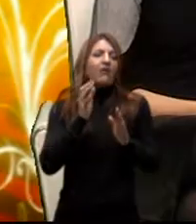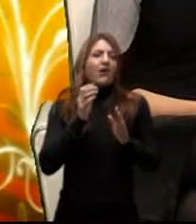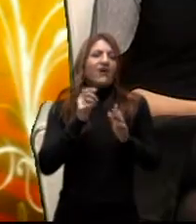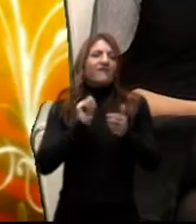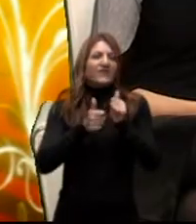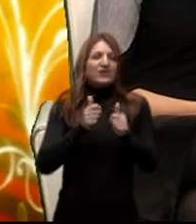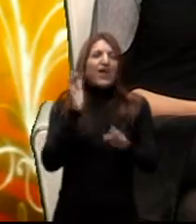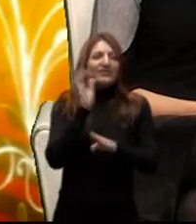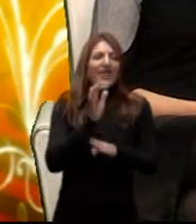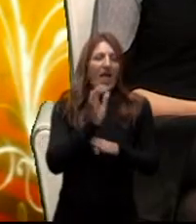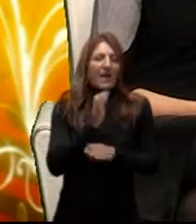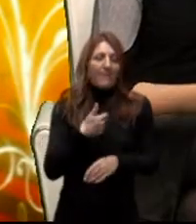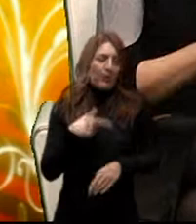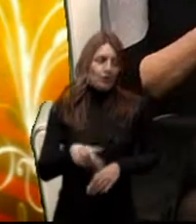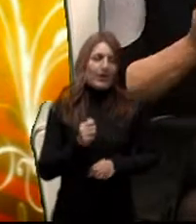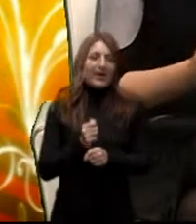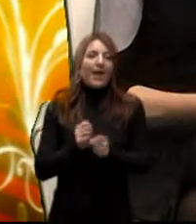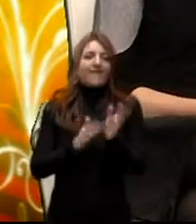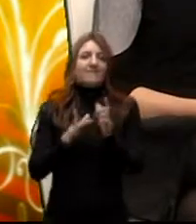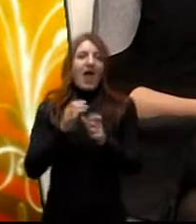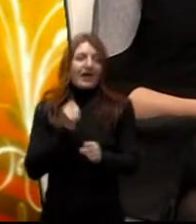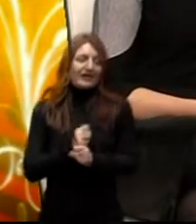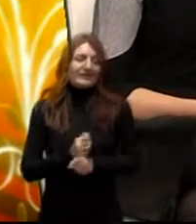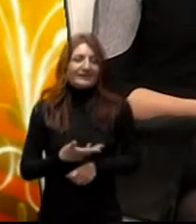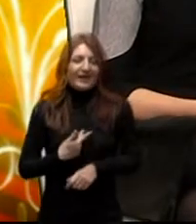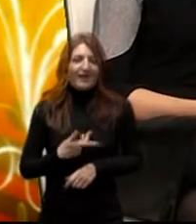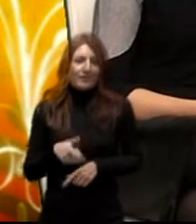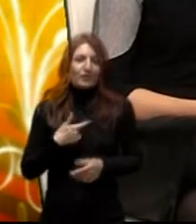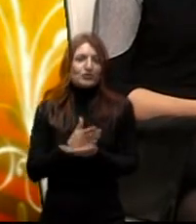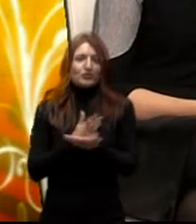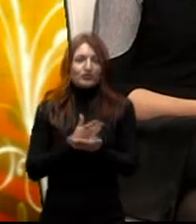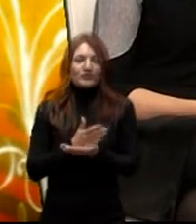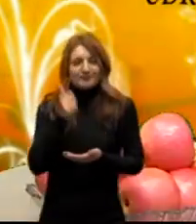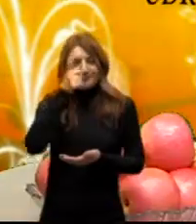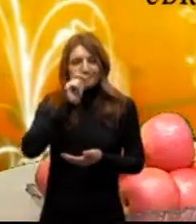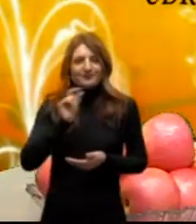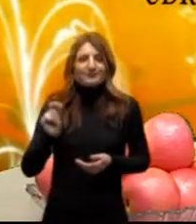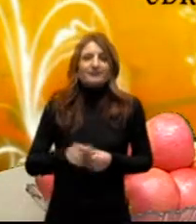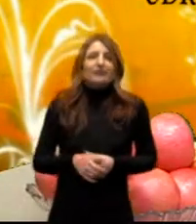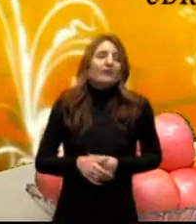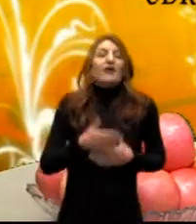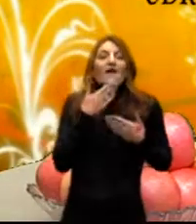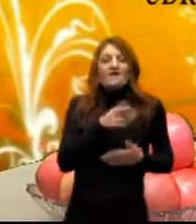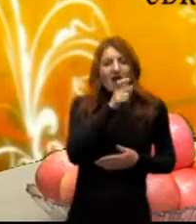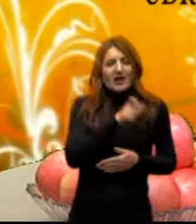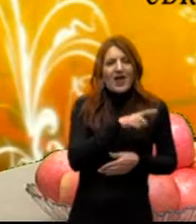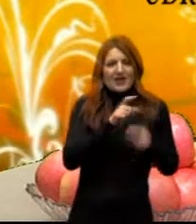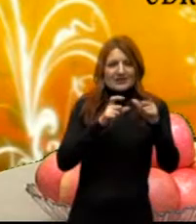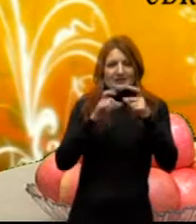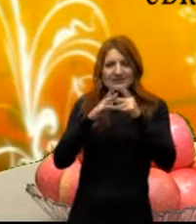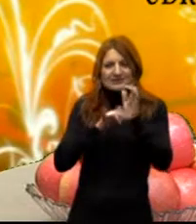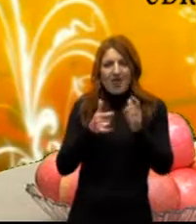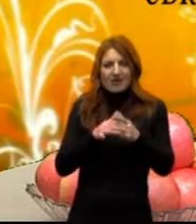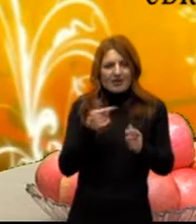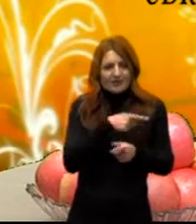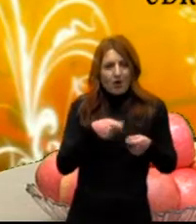Da. Znači to je moje... Službena titula, da. Zanimanje. Evo, zahvaljujući Sanji, koja je, jeste vi organizirali pomalo taj